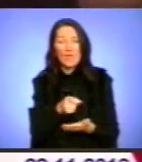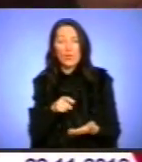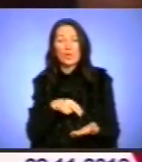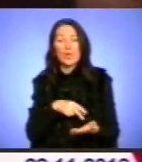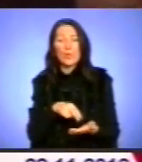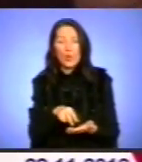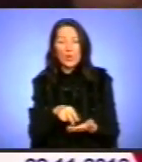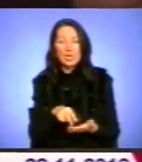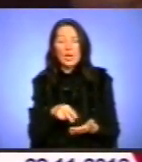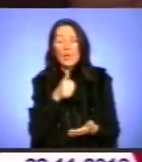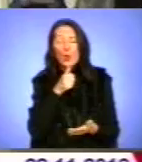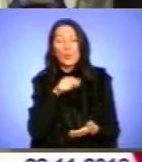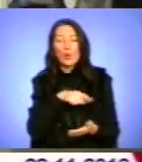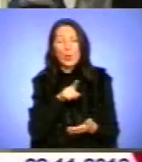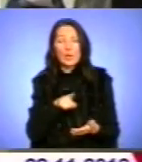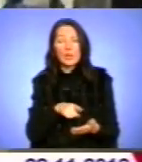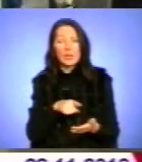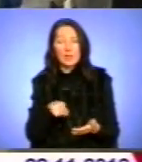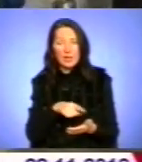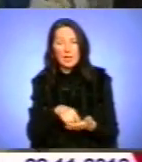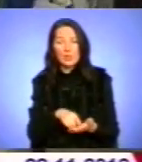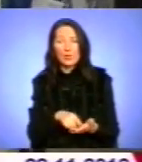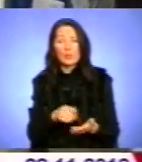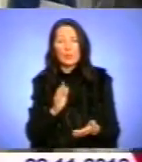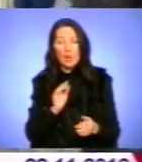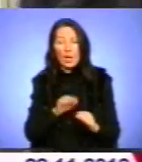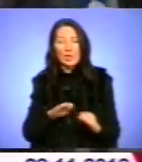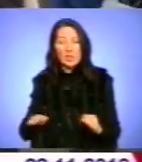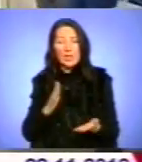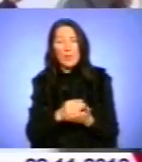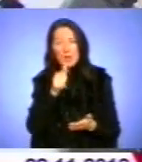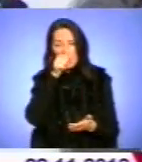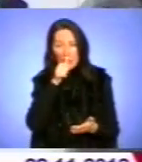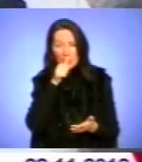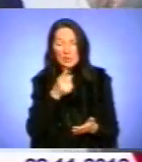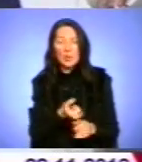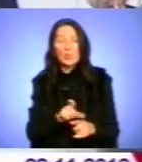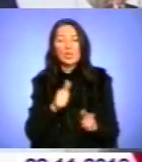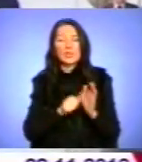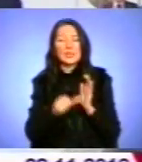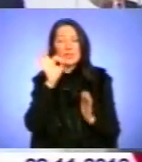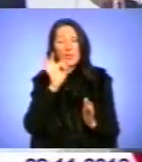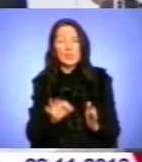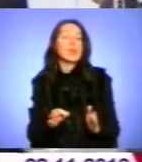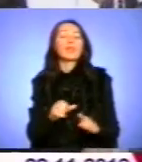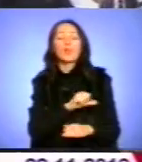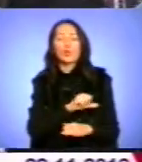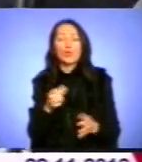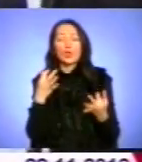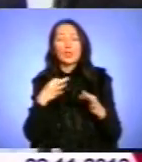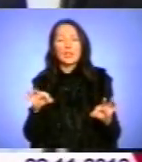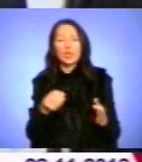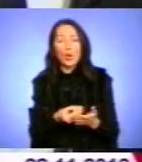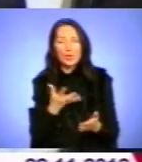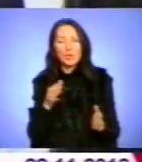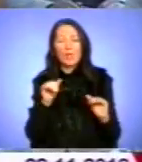тесту, майбутні випускники мали місяць – від 1 до 30 листопада. Більше 60% учасників зовнішнього незалежного